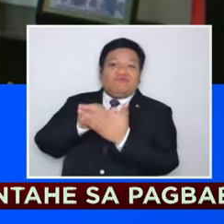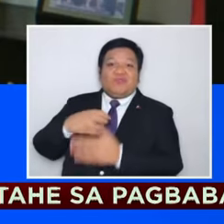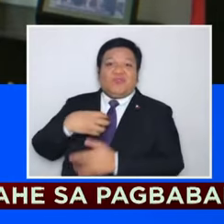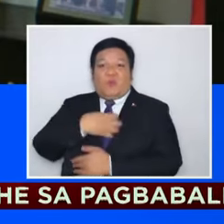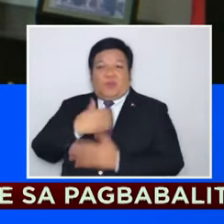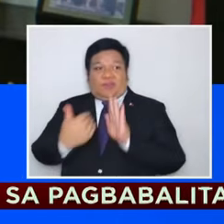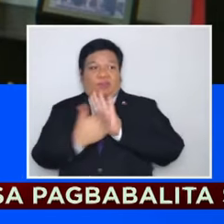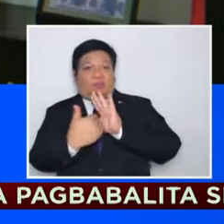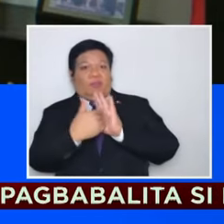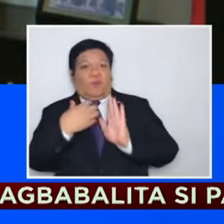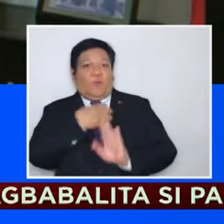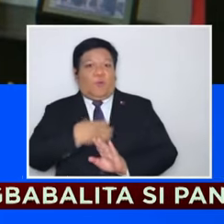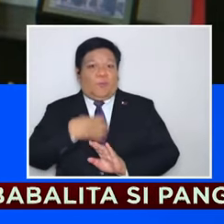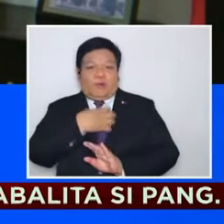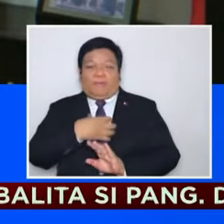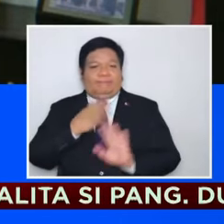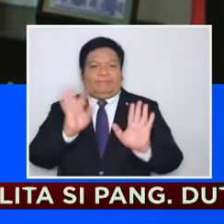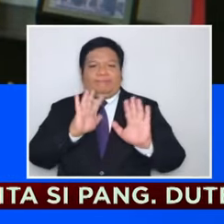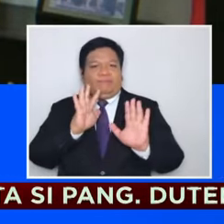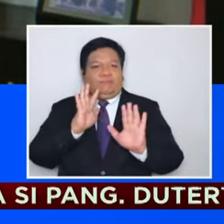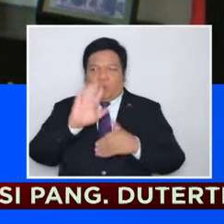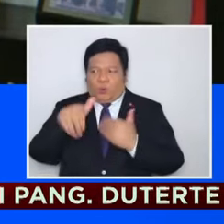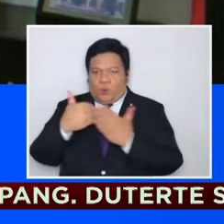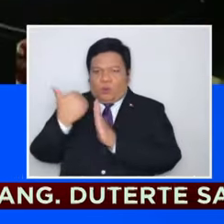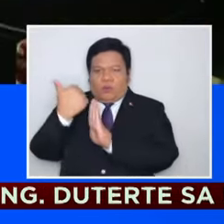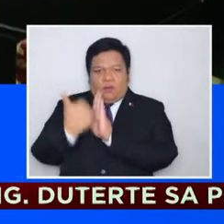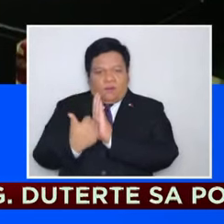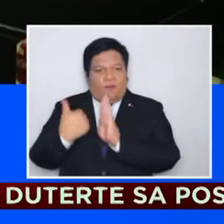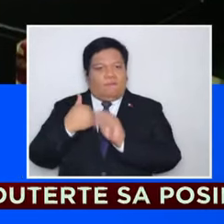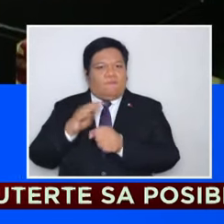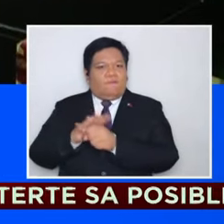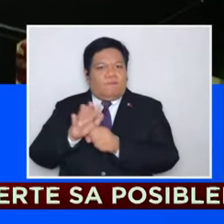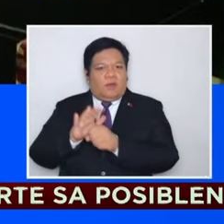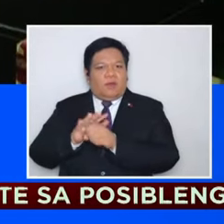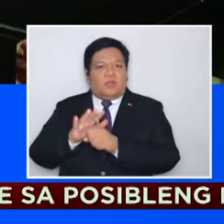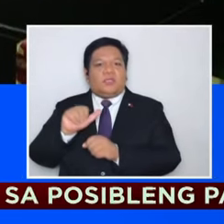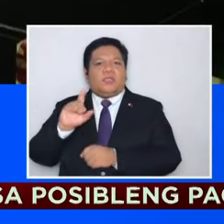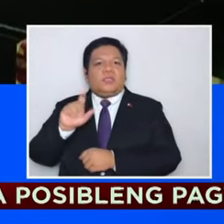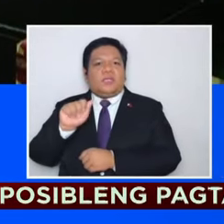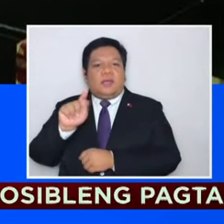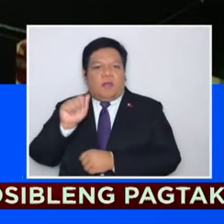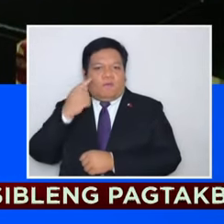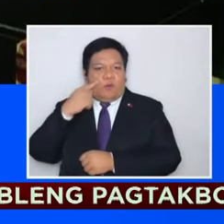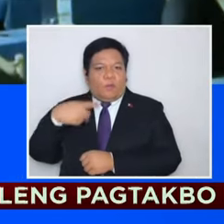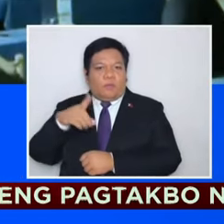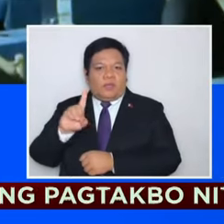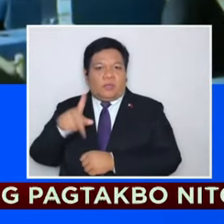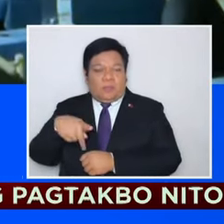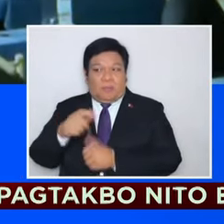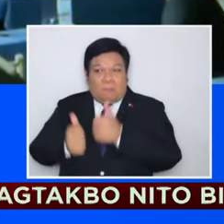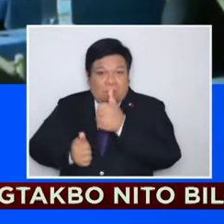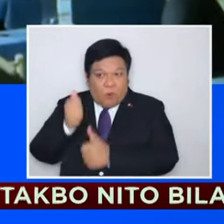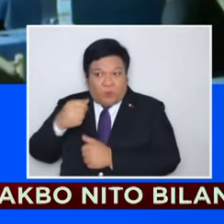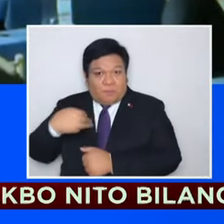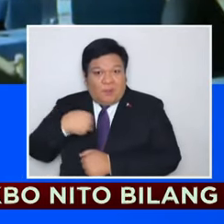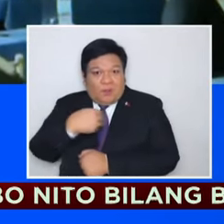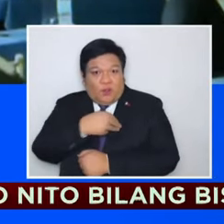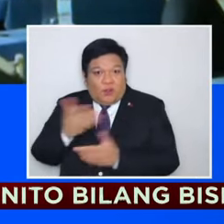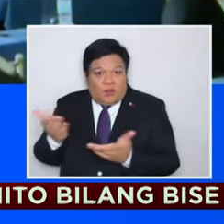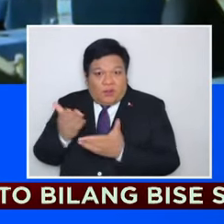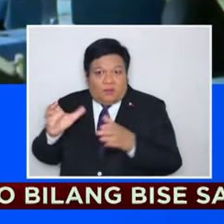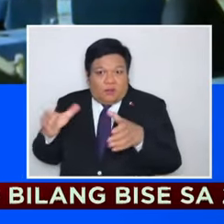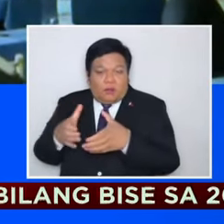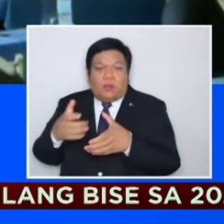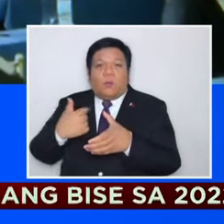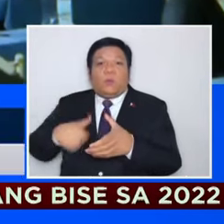lahat ng data, ng complete data ng PDP. Yung majority po ng member natin sa partido, tayo po